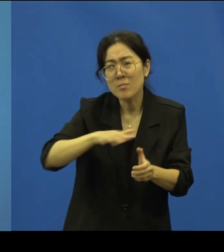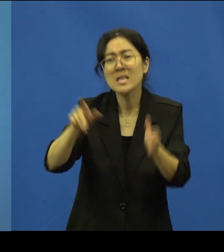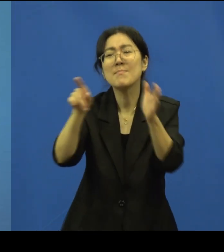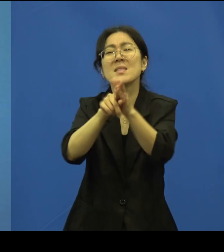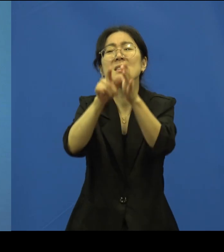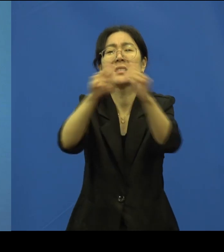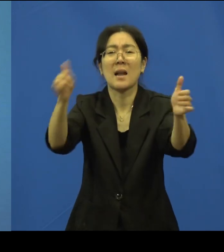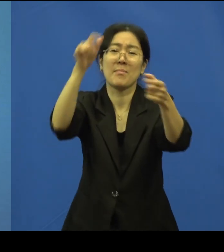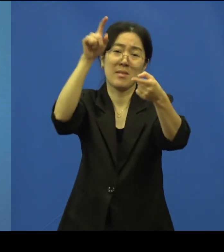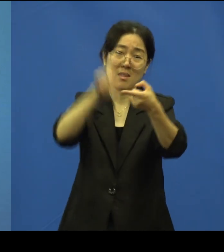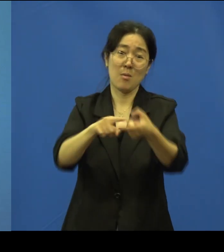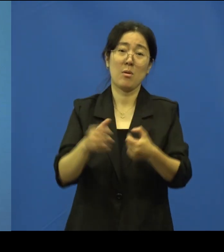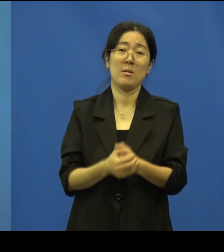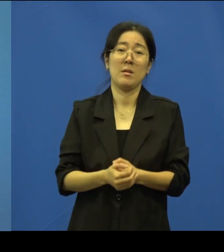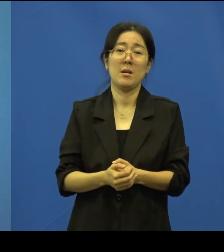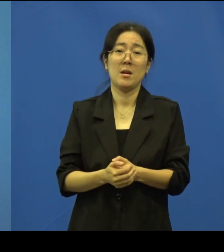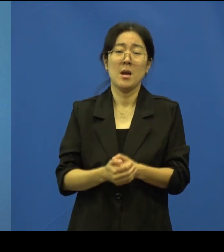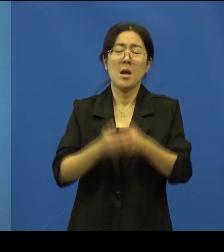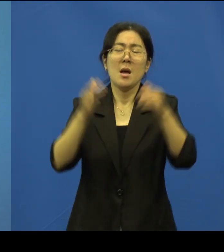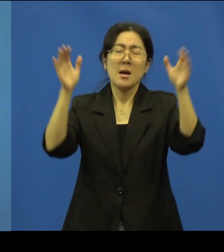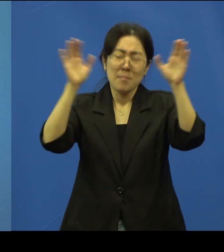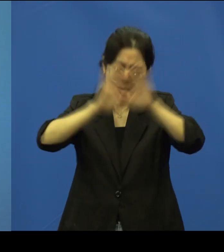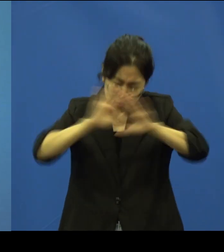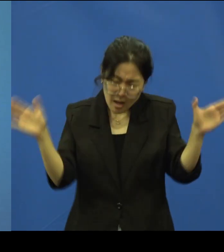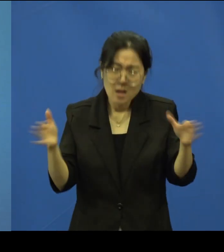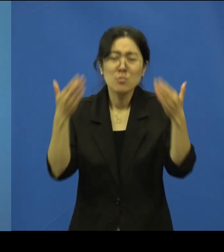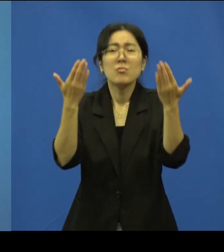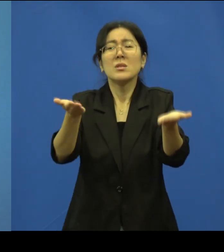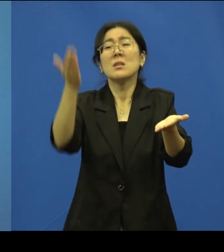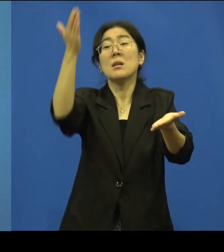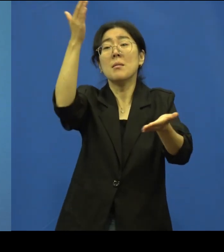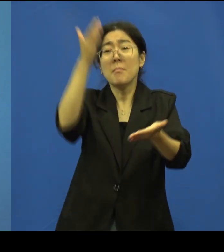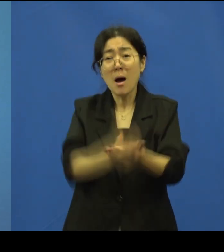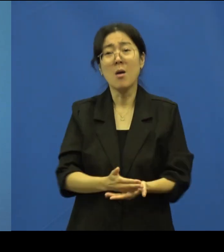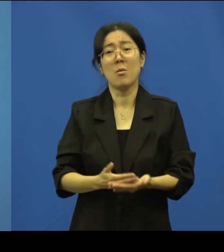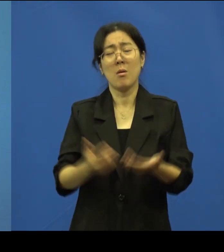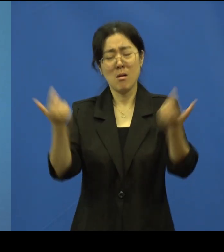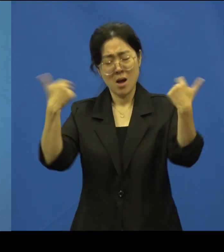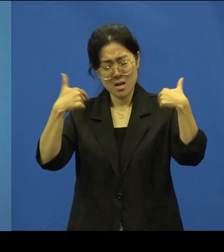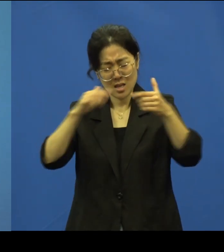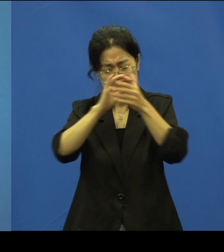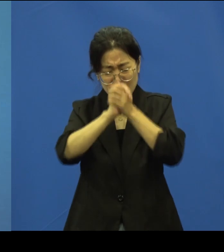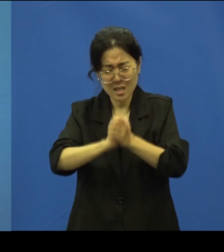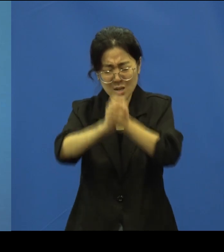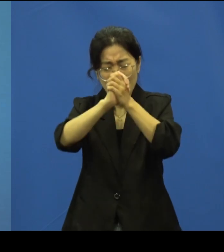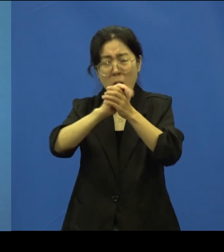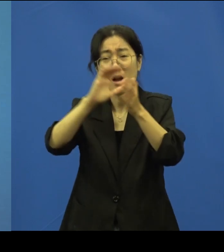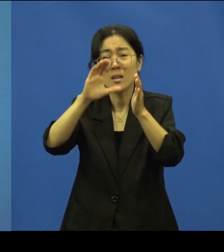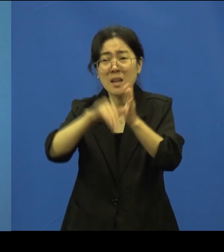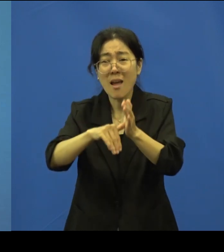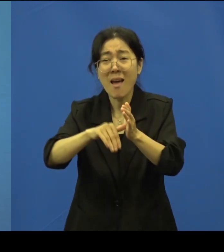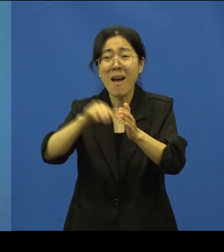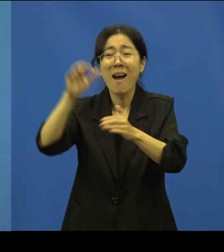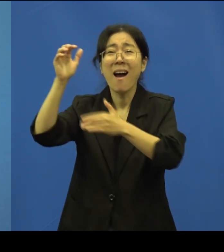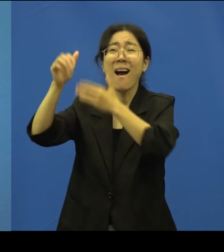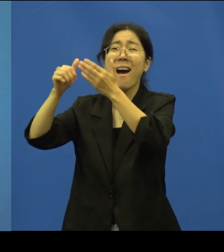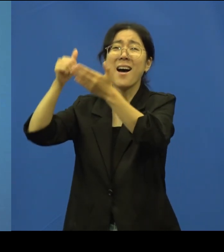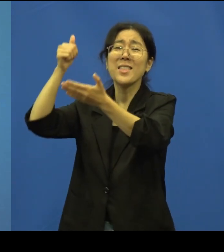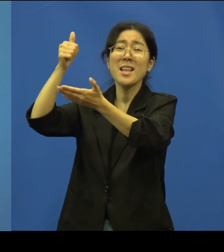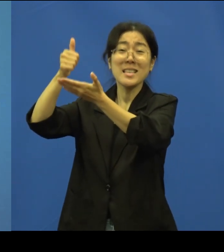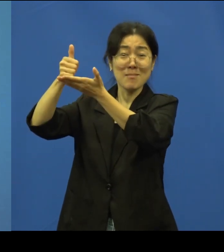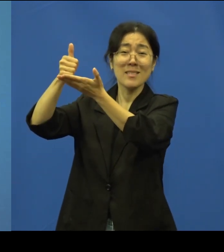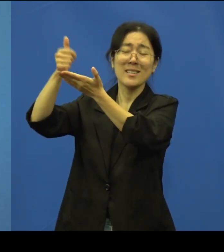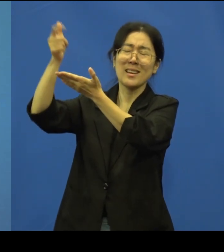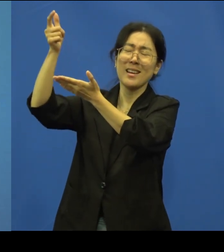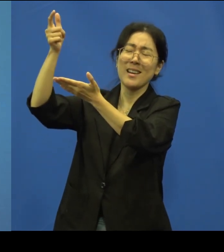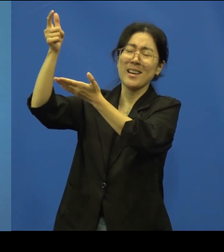믿습니다. 밤낮 쉬지 말고 그렇게 기도할 때, 그때에 하나님의 임재가,